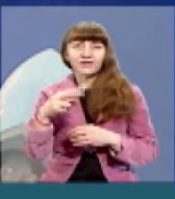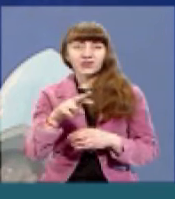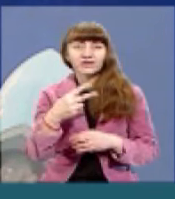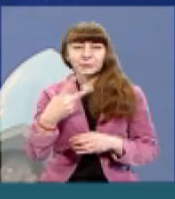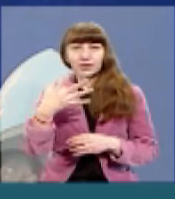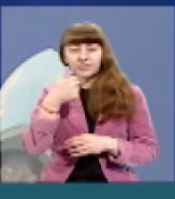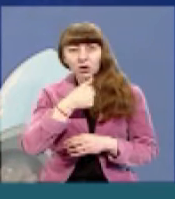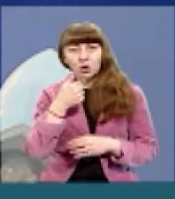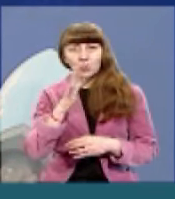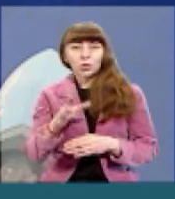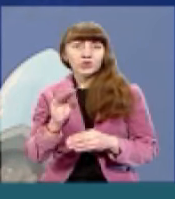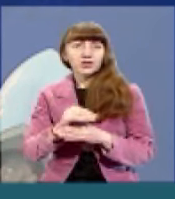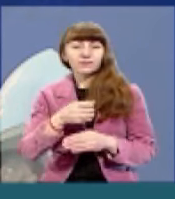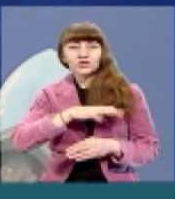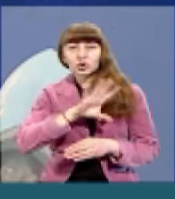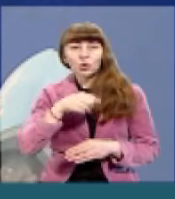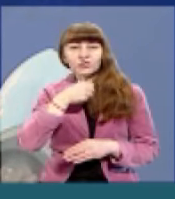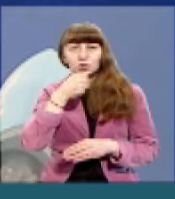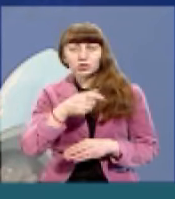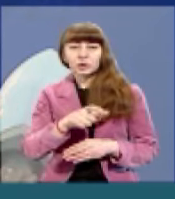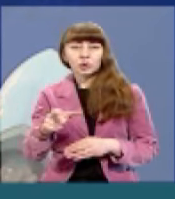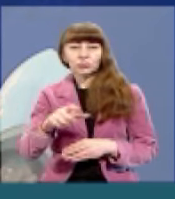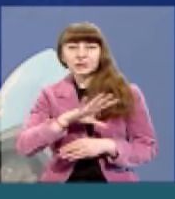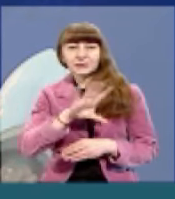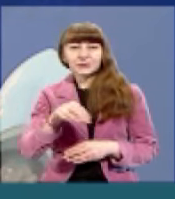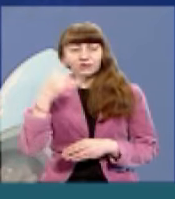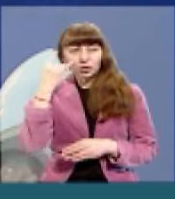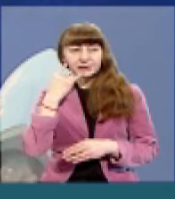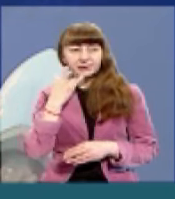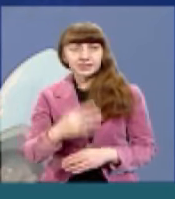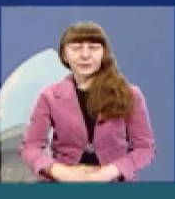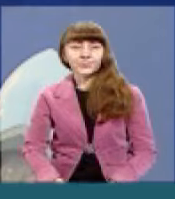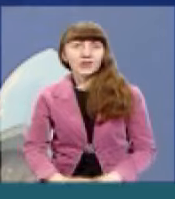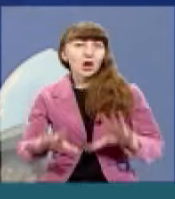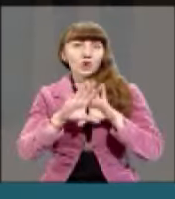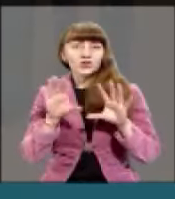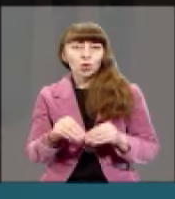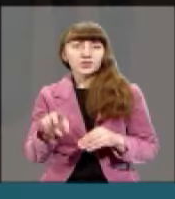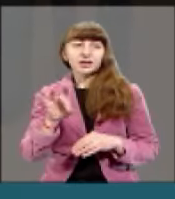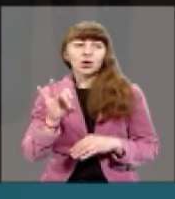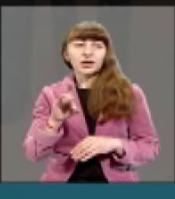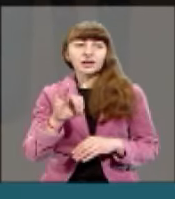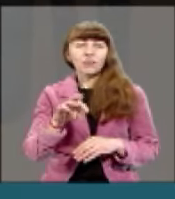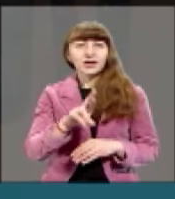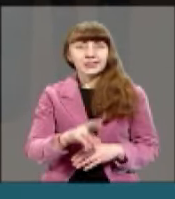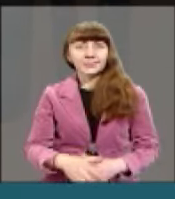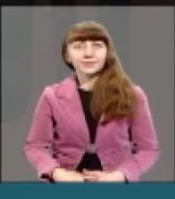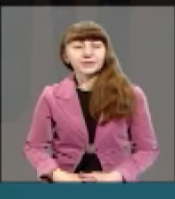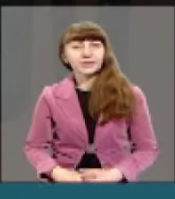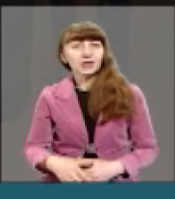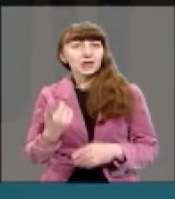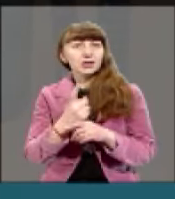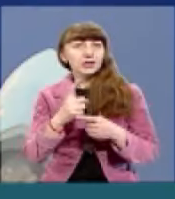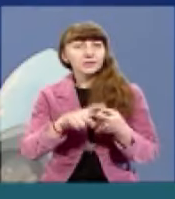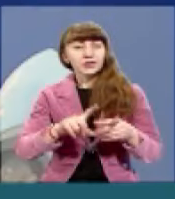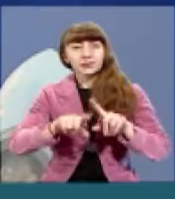2025 года войдет уже все взрослое население нашей страны в систему всеобщего декларирования. Система всеобщего декларирования